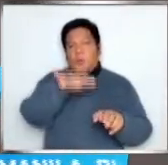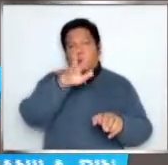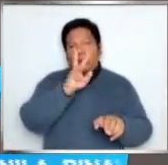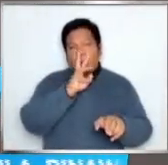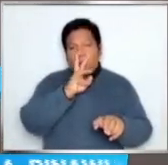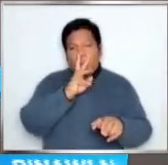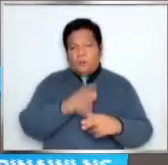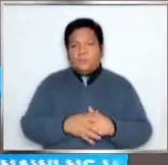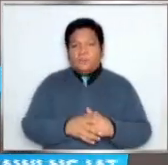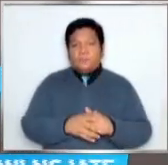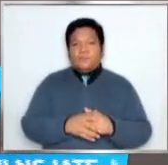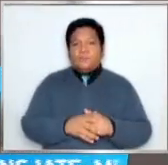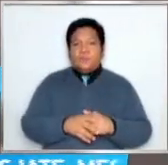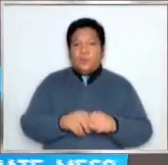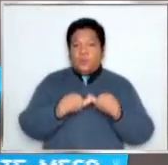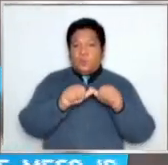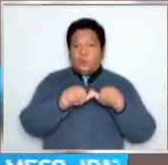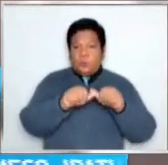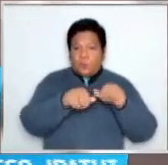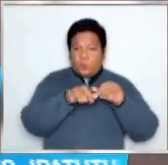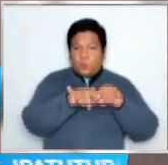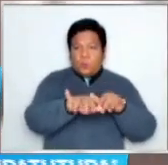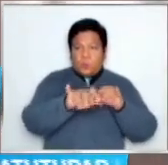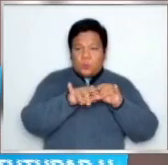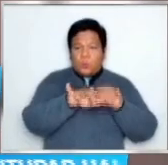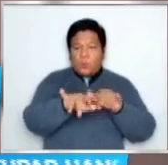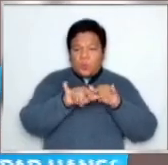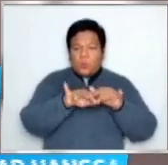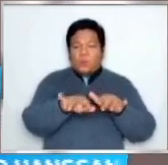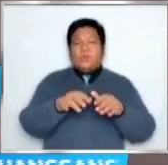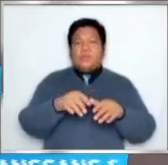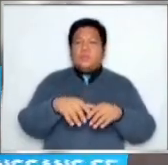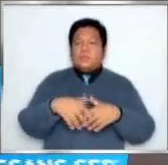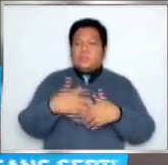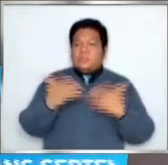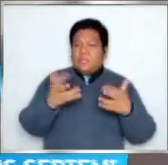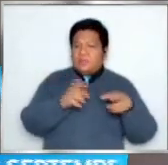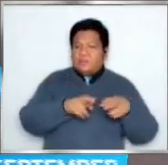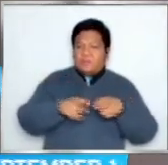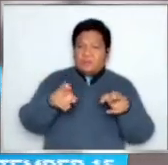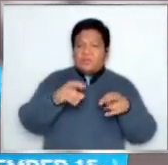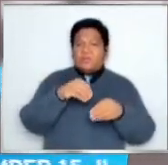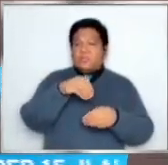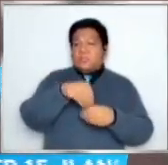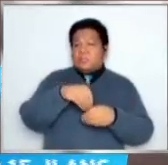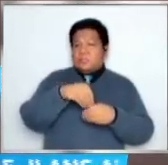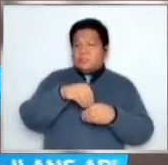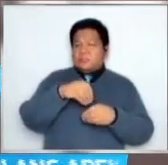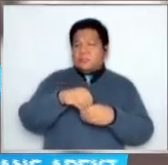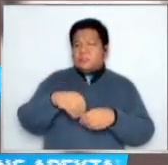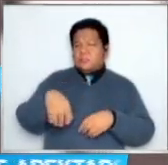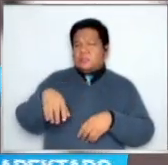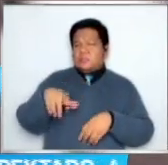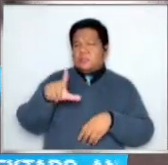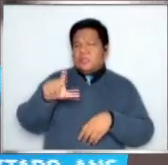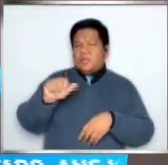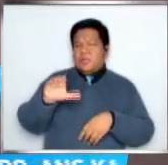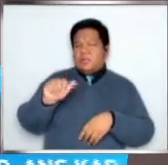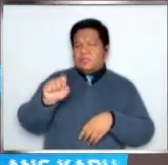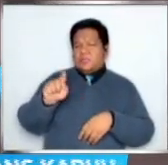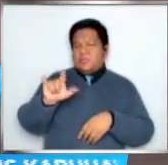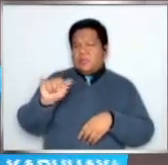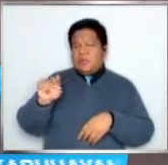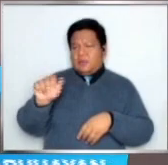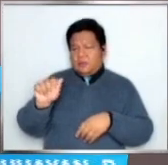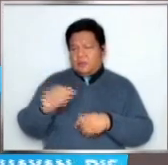Rumaragasa naman ang kulay tsokolating ilog sa Barangay Kamandag sa bayan ng La Castellana. Hirap sa